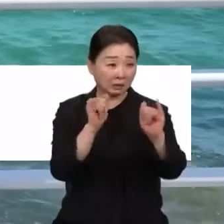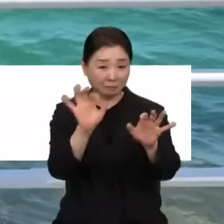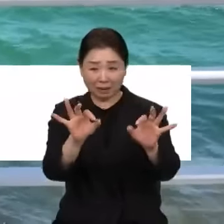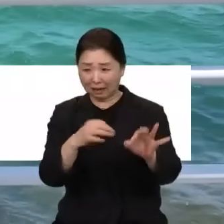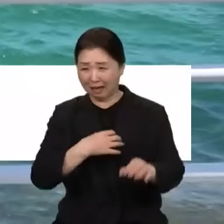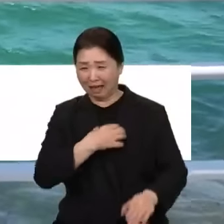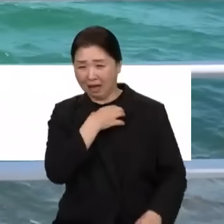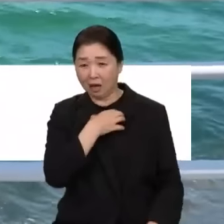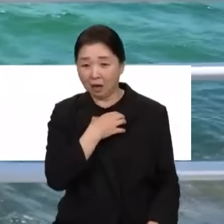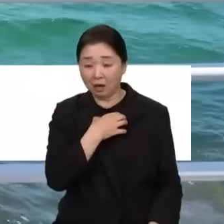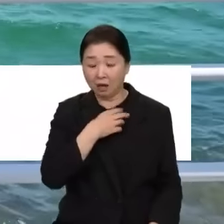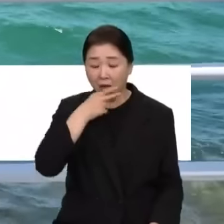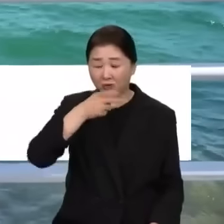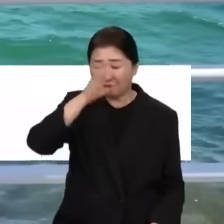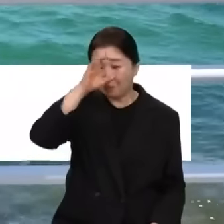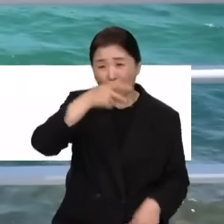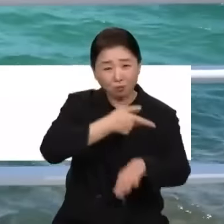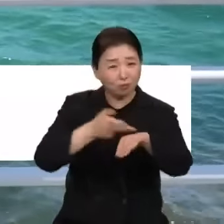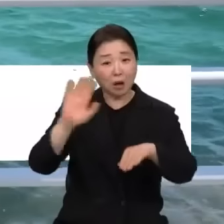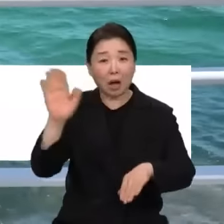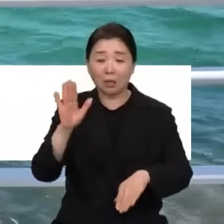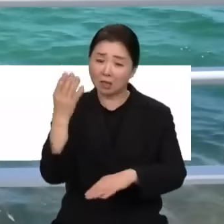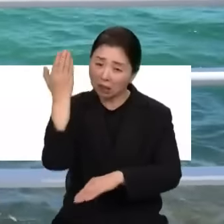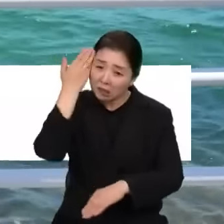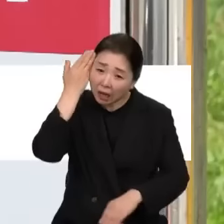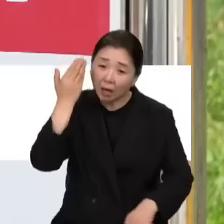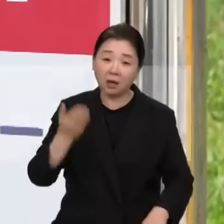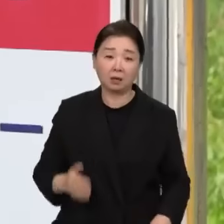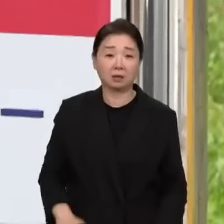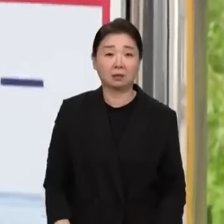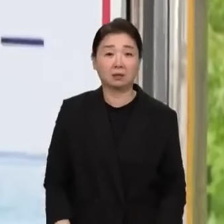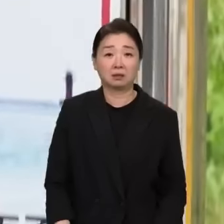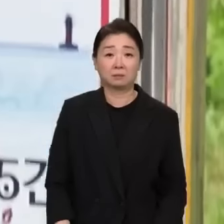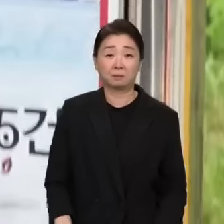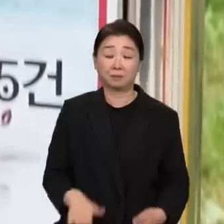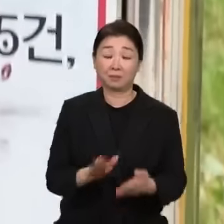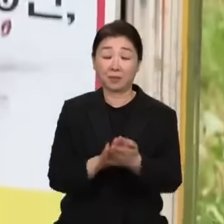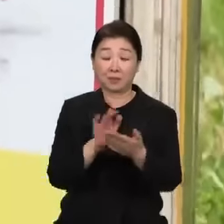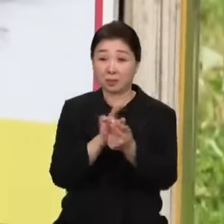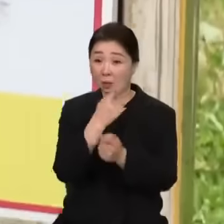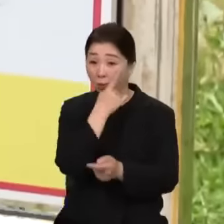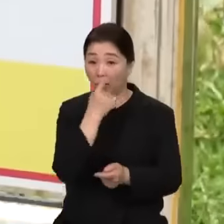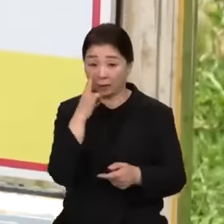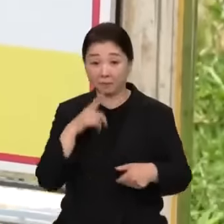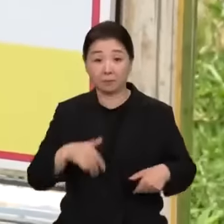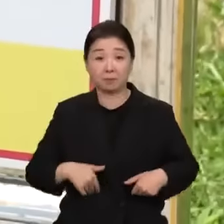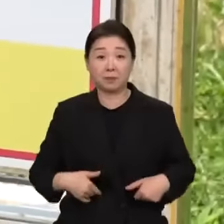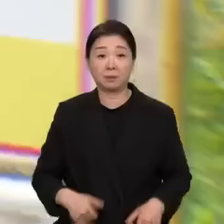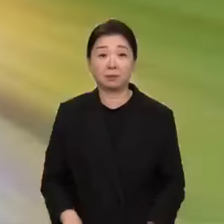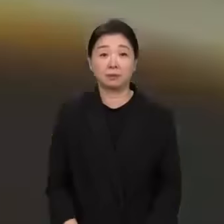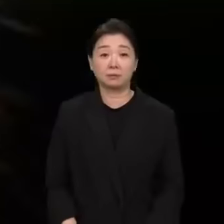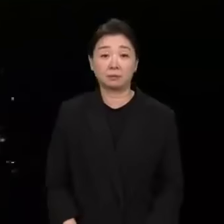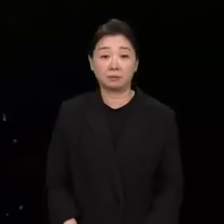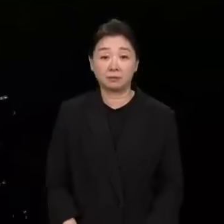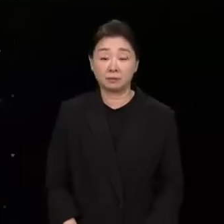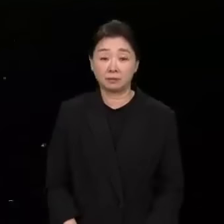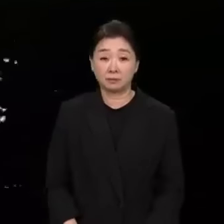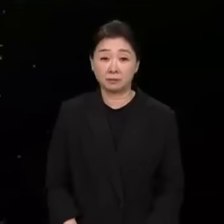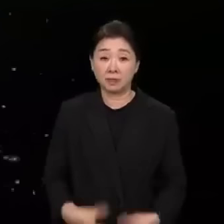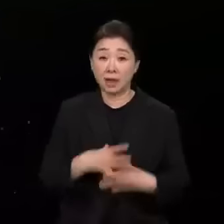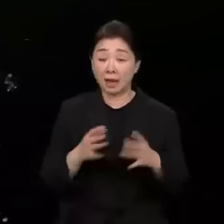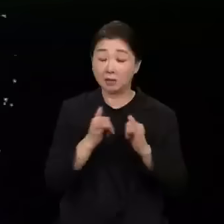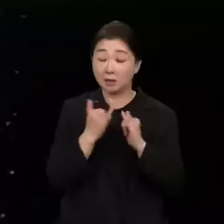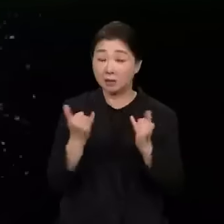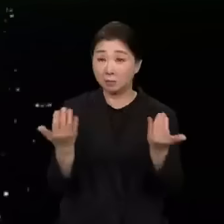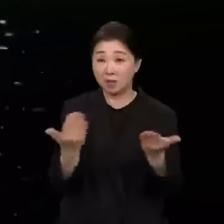어쨌든 불편하죠. 술 먹고 수영하는 건 아니잖아요. 기본적으로 상식적으로. 직접 실태를 확인해봐야겠습니다. 안전요원도 퇴근한